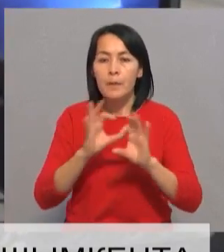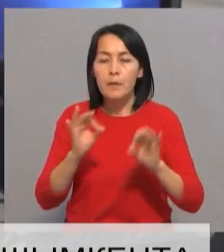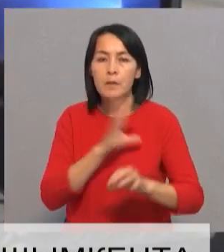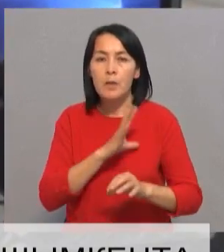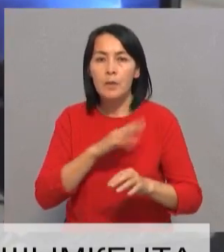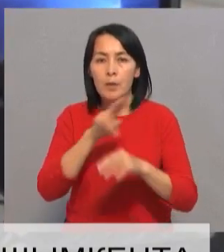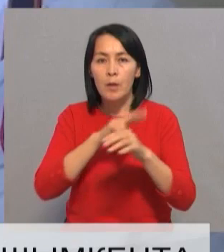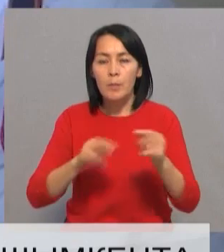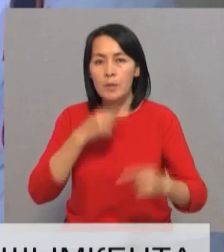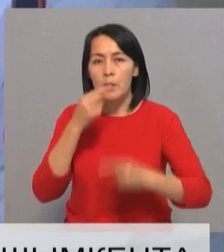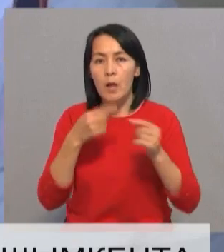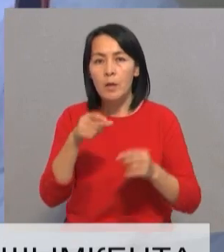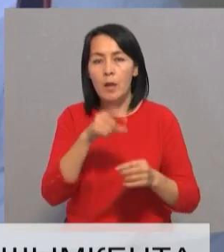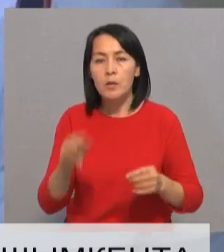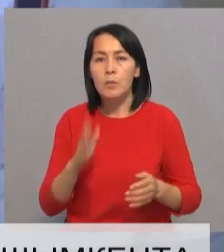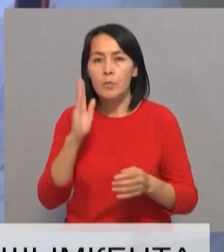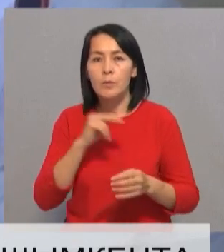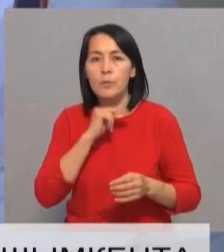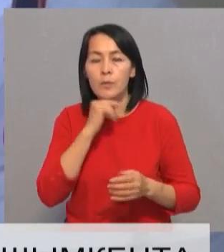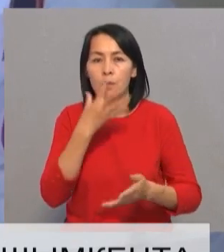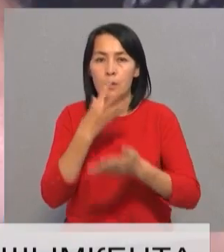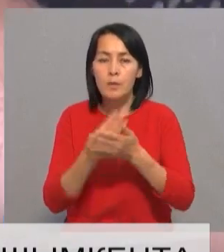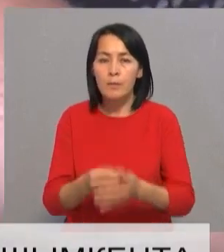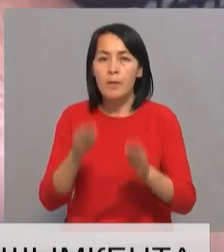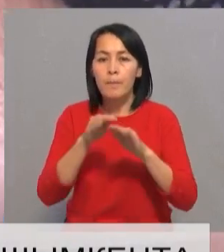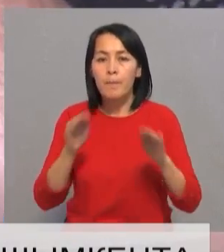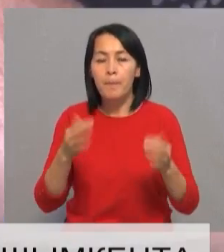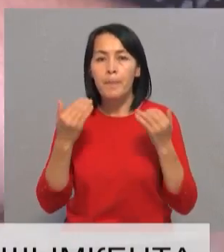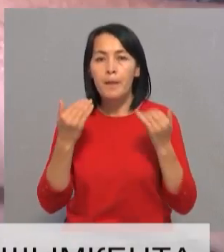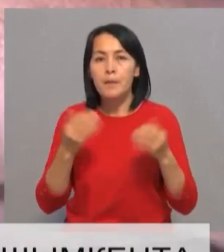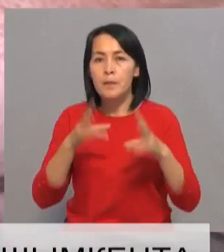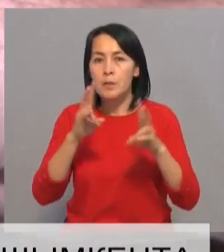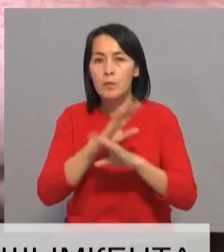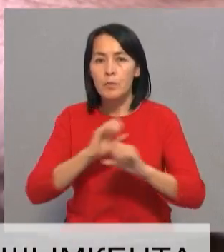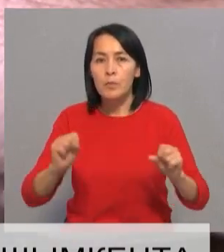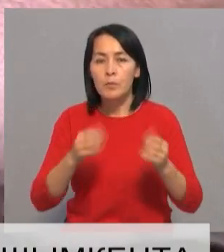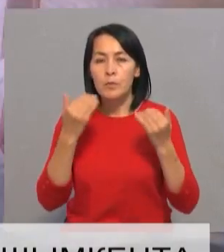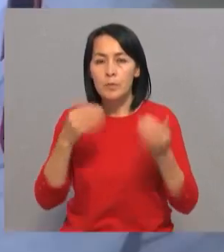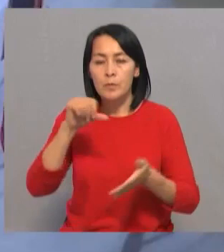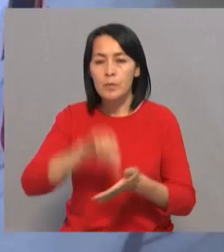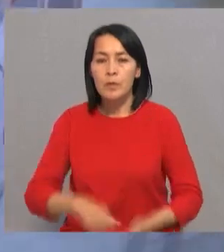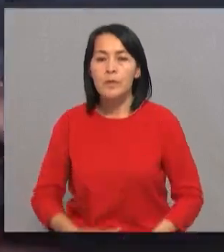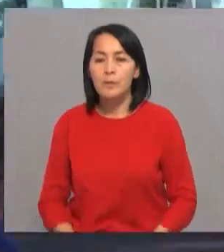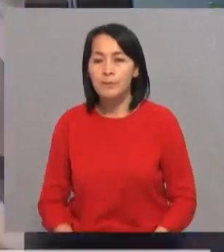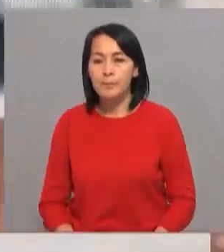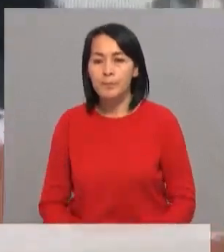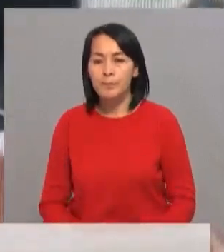беседа. Полицейские призывают горожан быть внимательными к своим детям во избежание несчастных случаев с их участием.